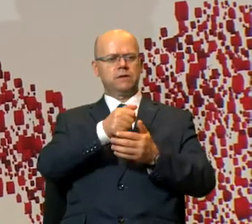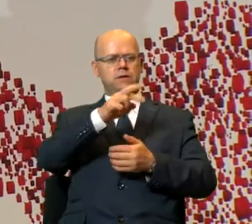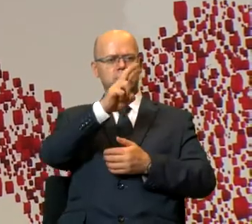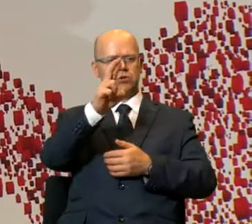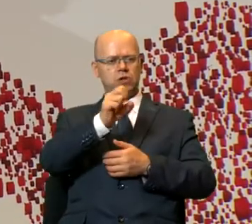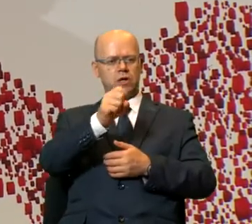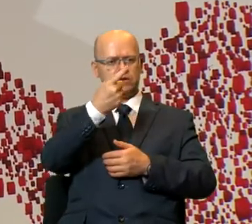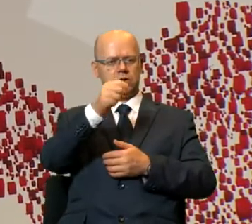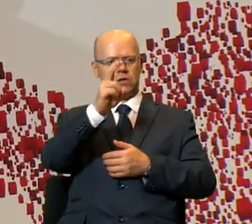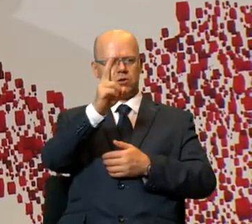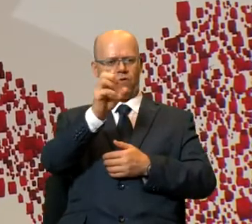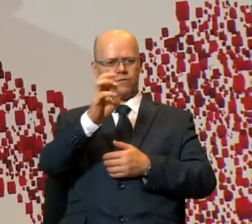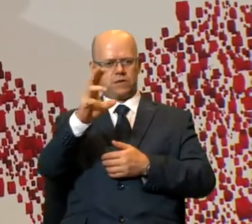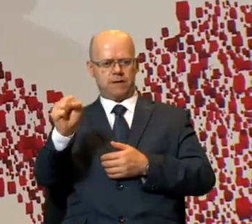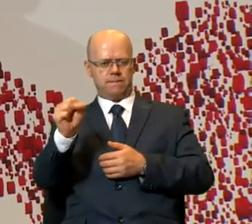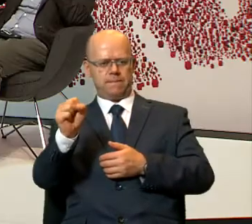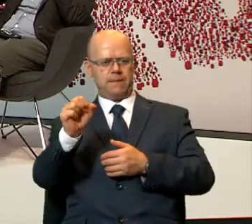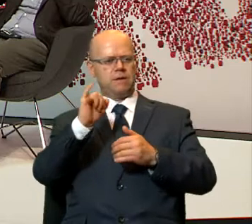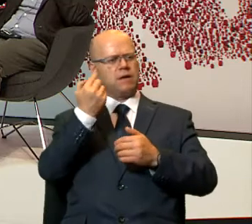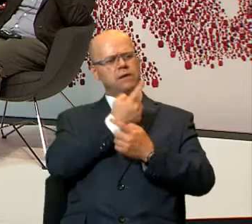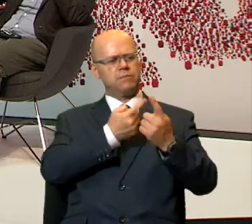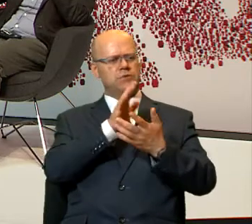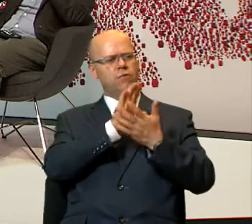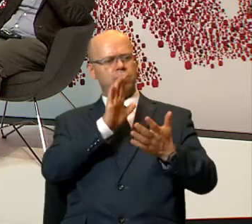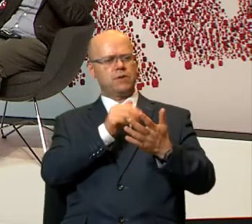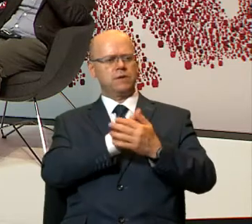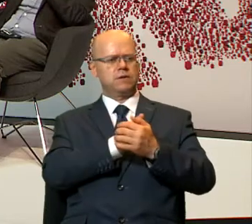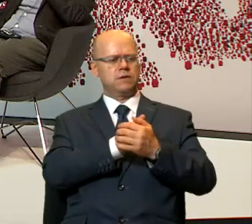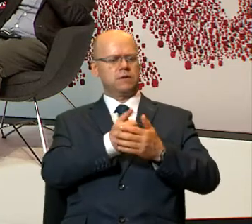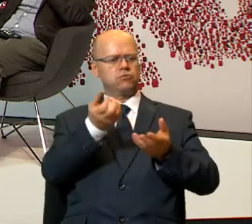Jak twoim zdaniem różnie